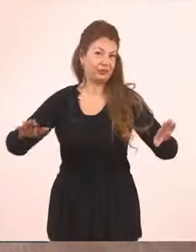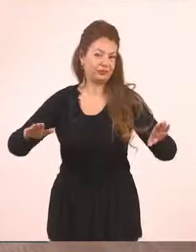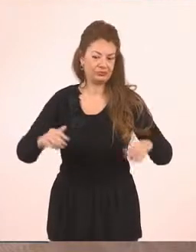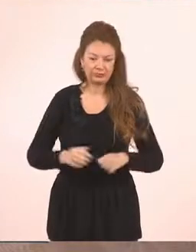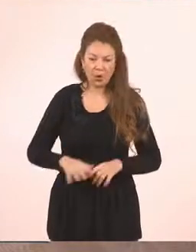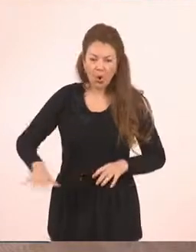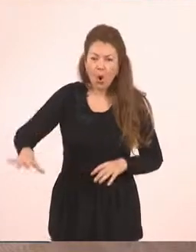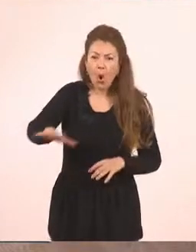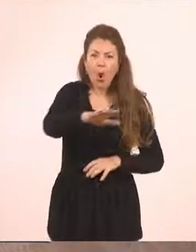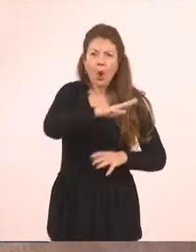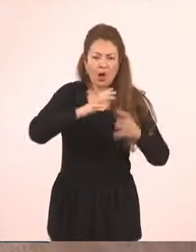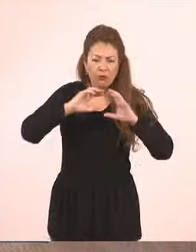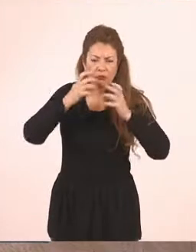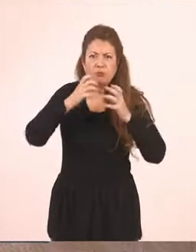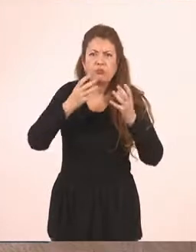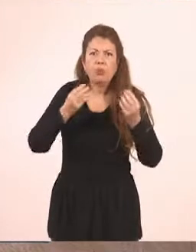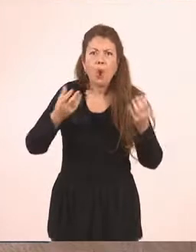Ποιος θα τα φάει όλα αυτά?